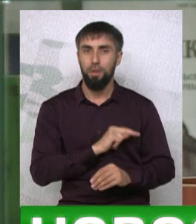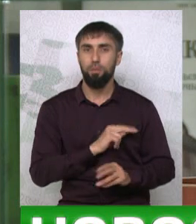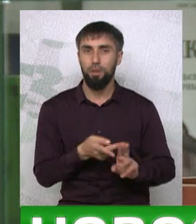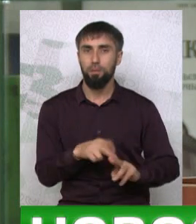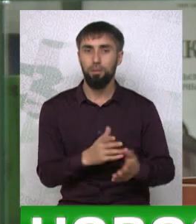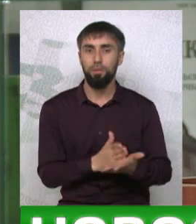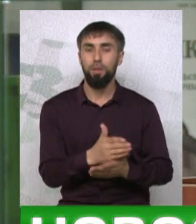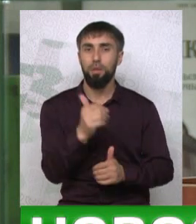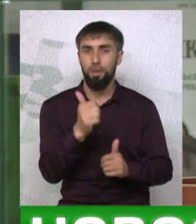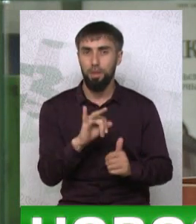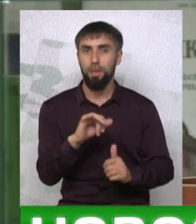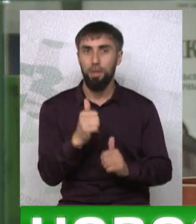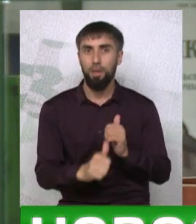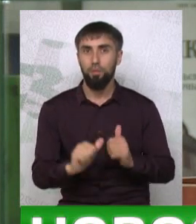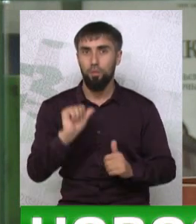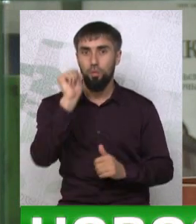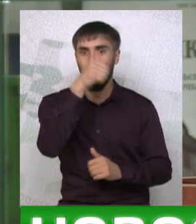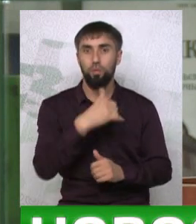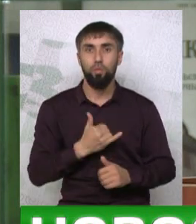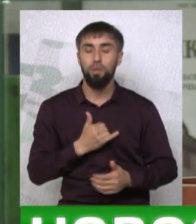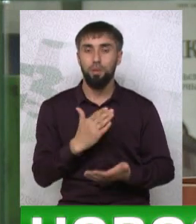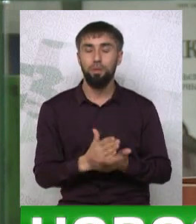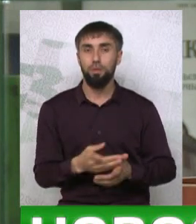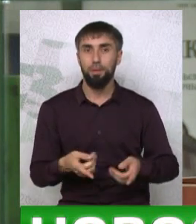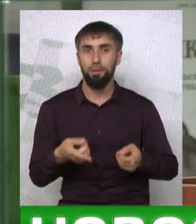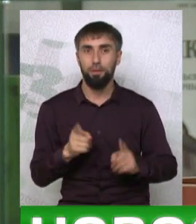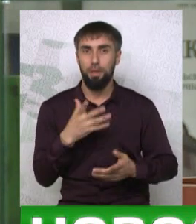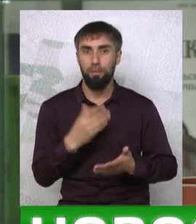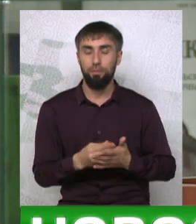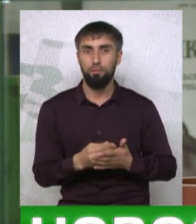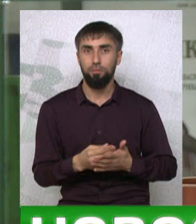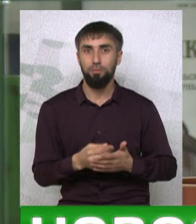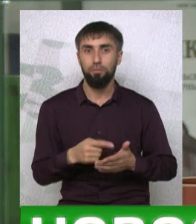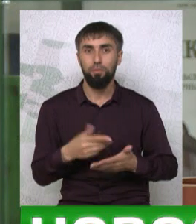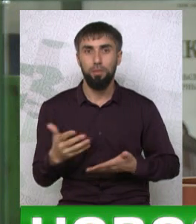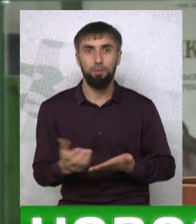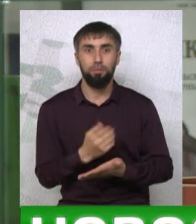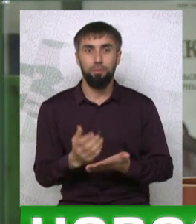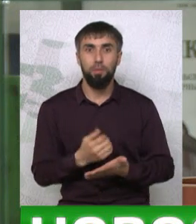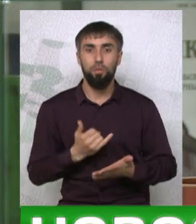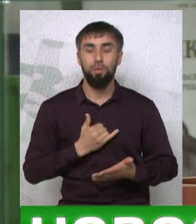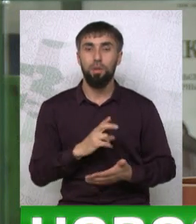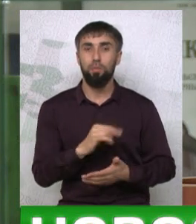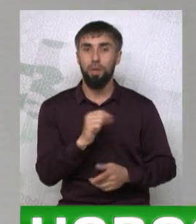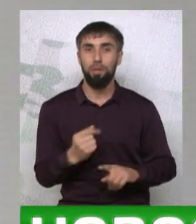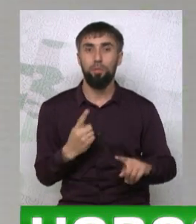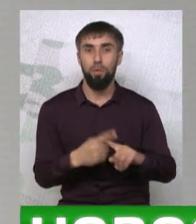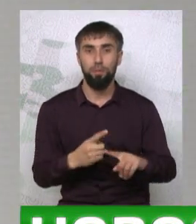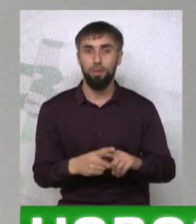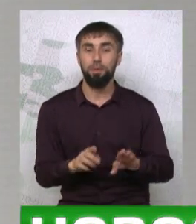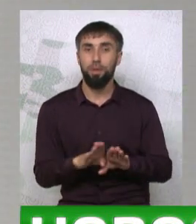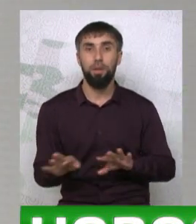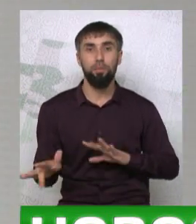и каждый год у нас есть уже действительно свои результаты, и каждый год наша база, она пополняется.